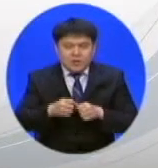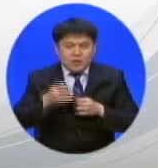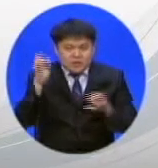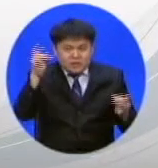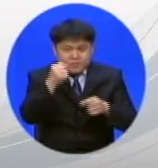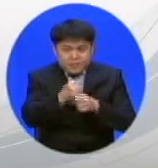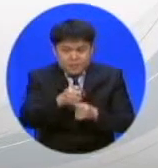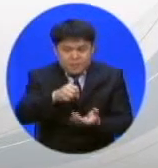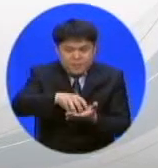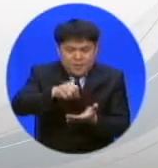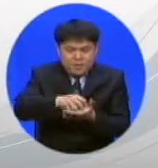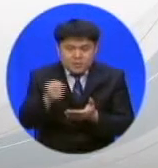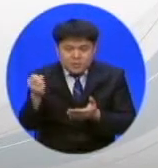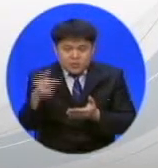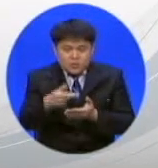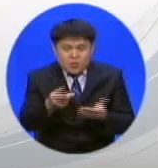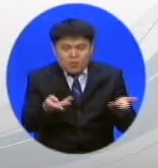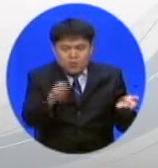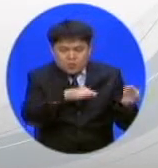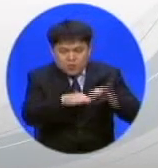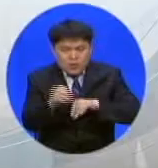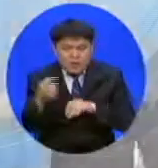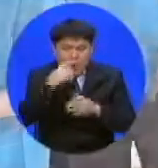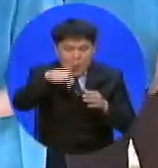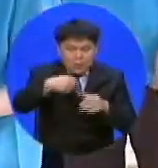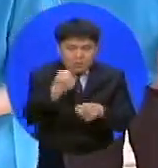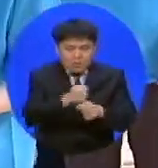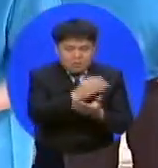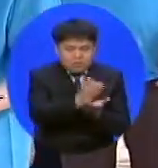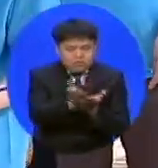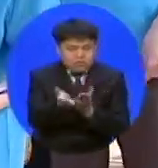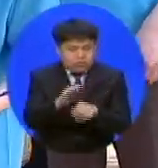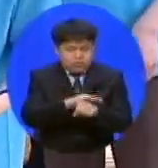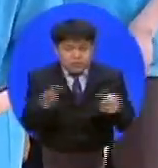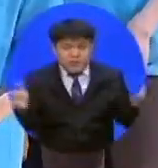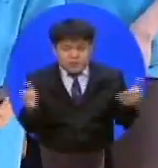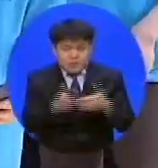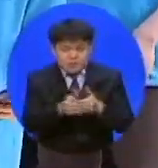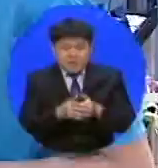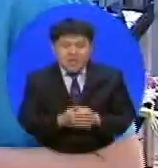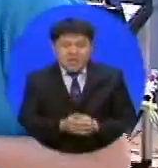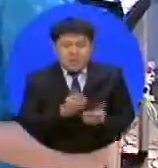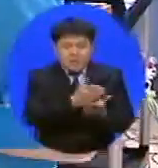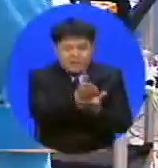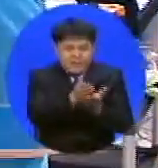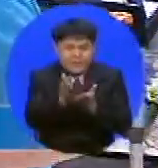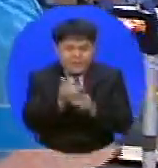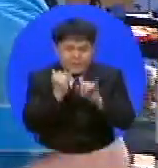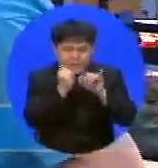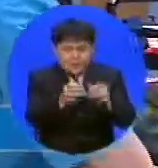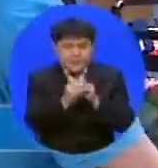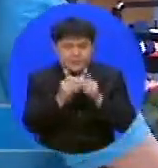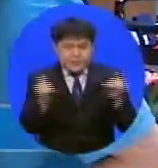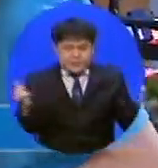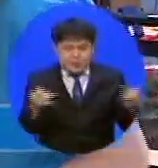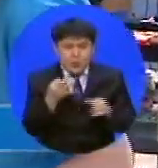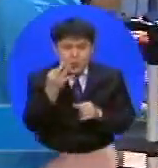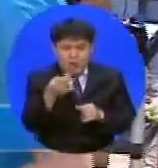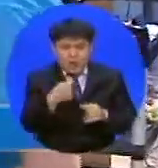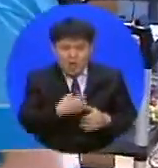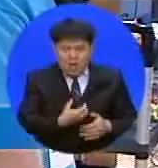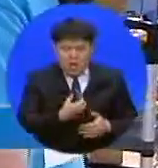특화 직종인 제품 포장, 바리스타 종목 등에서 고르게 두각을 나타냈습니다. 이날 각 직종별 대회 입상자에게는 상금과